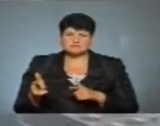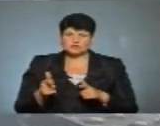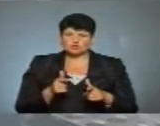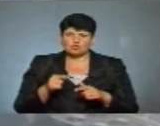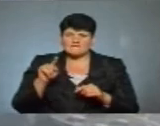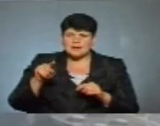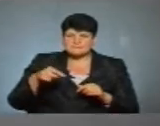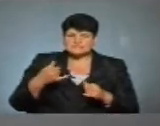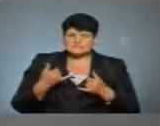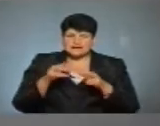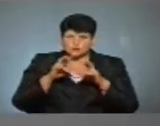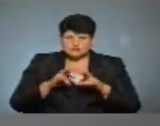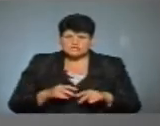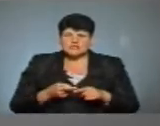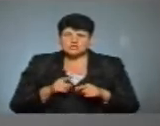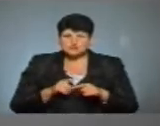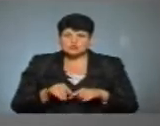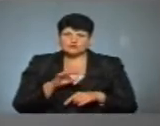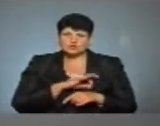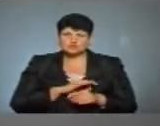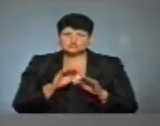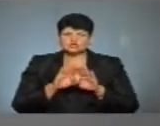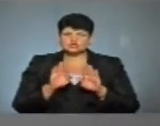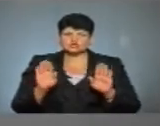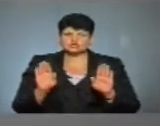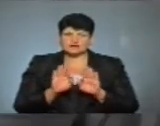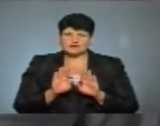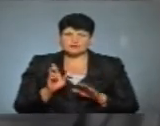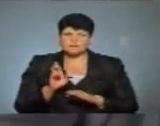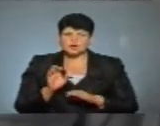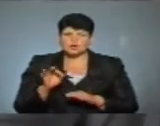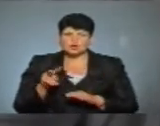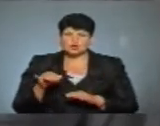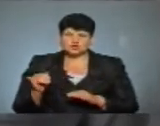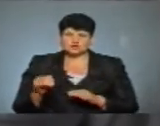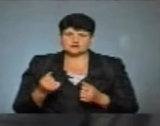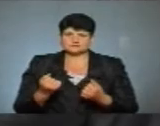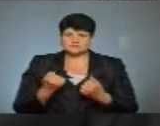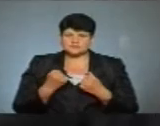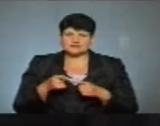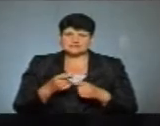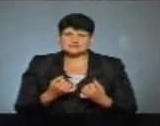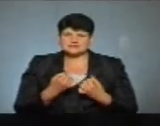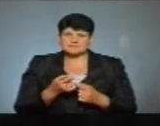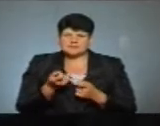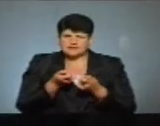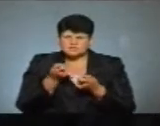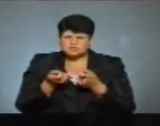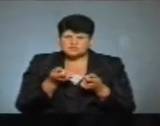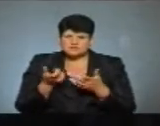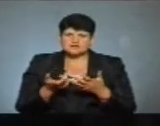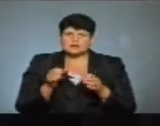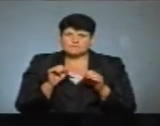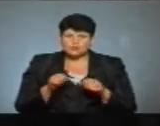для дослідження. Для цього використовують шафу біологічної безпеки. Вони захищають від маленьких часточок інфекційних агентів,